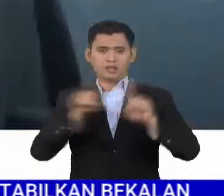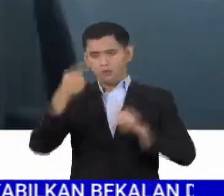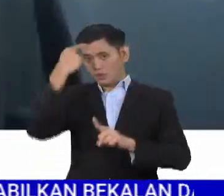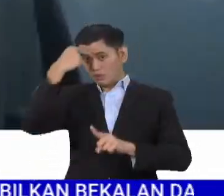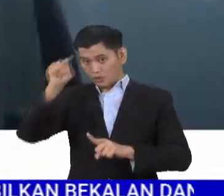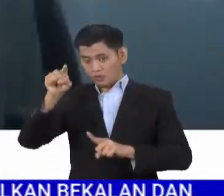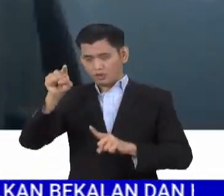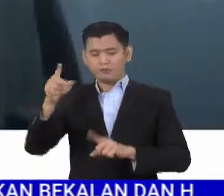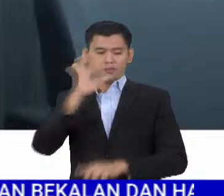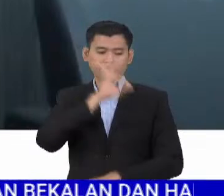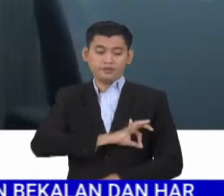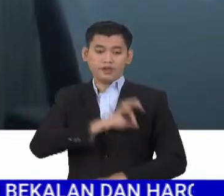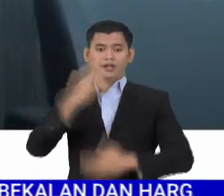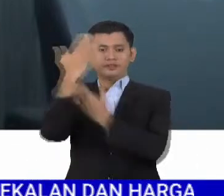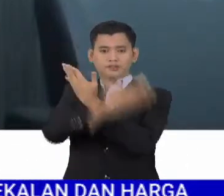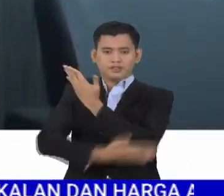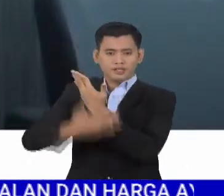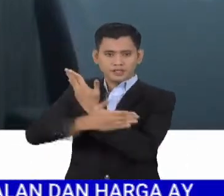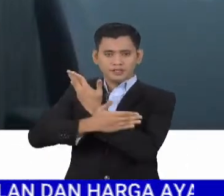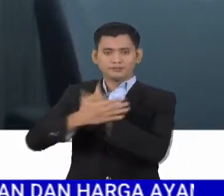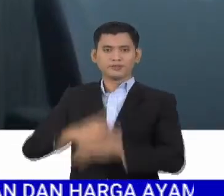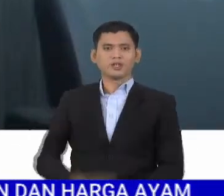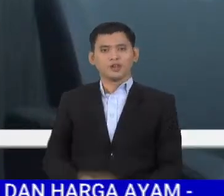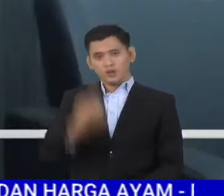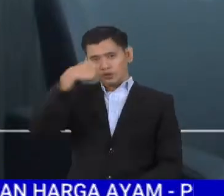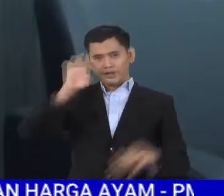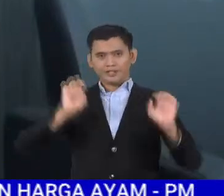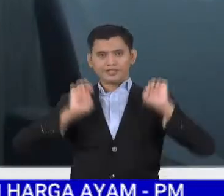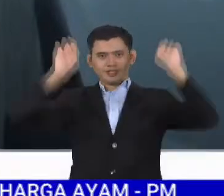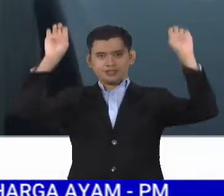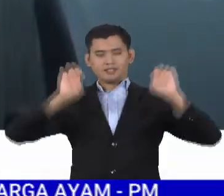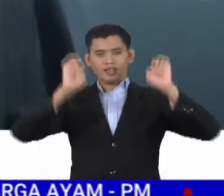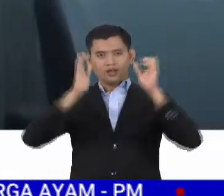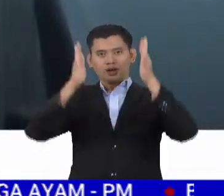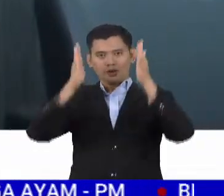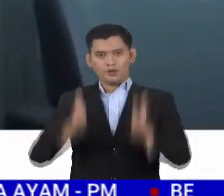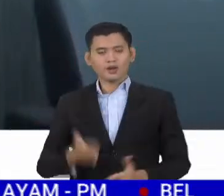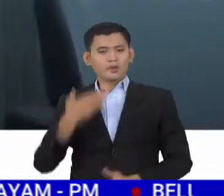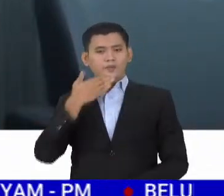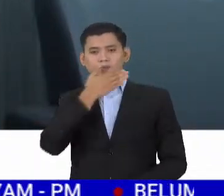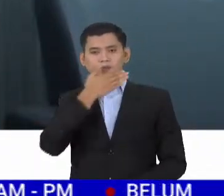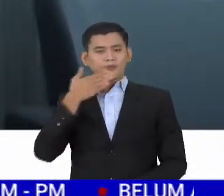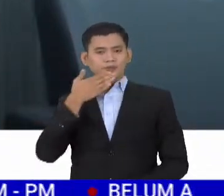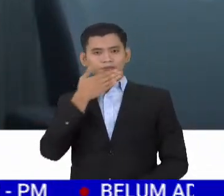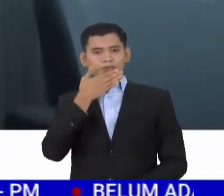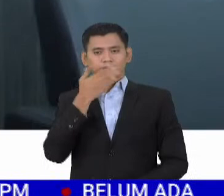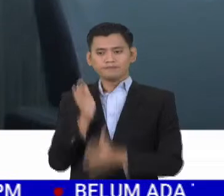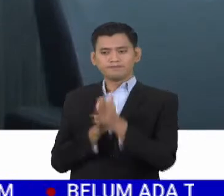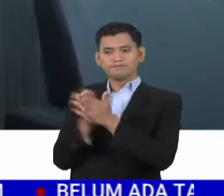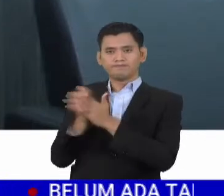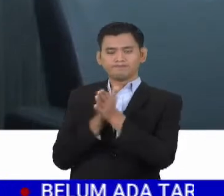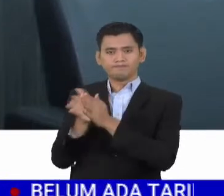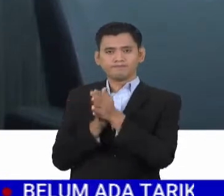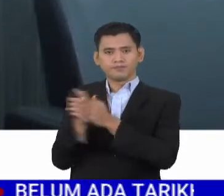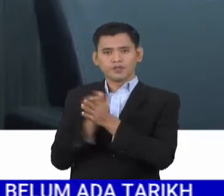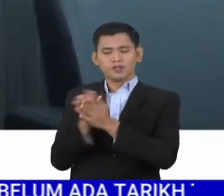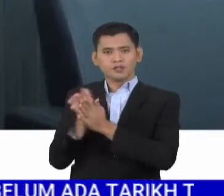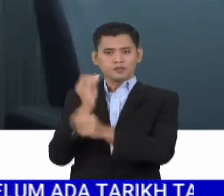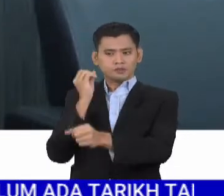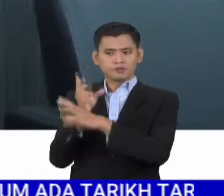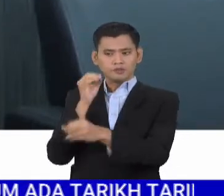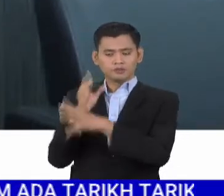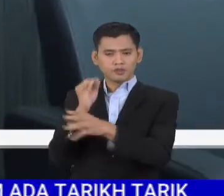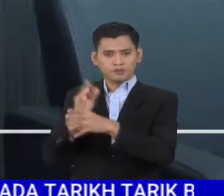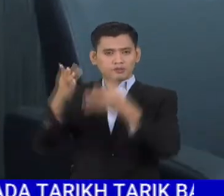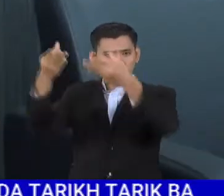negara satu SS2 untuk anak muda ke arah komitmen di atas